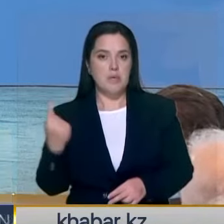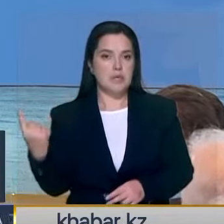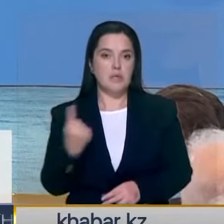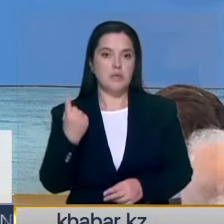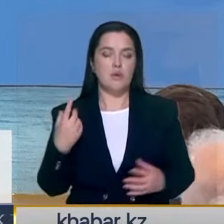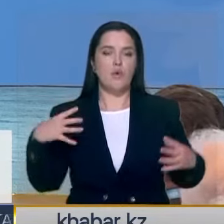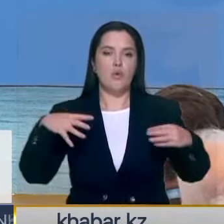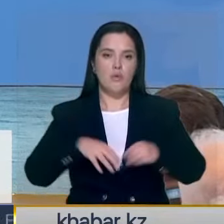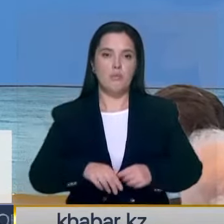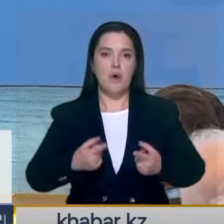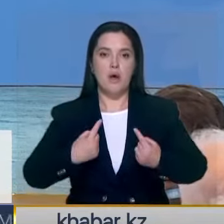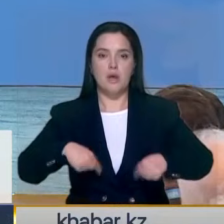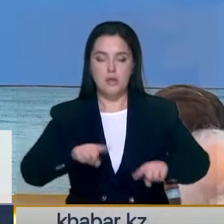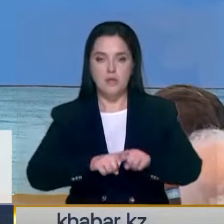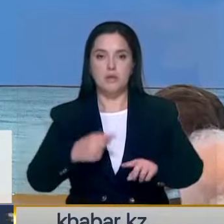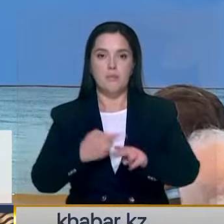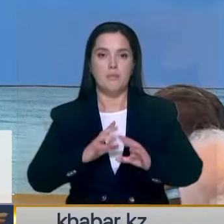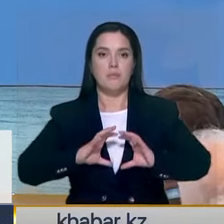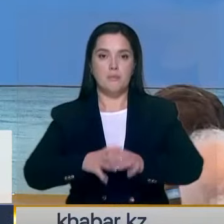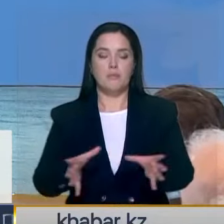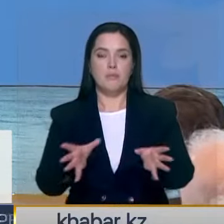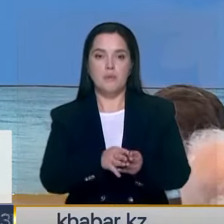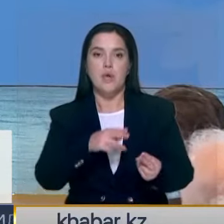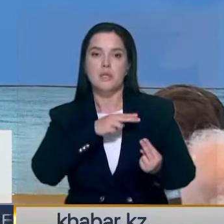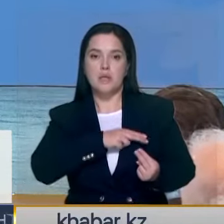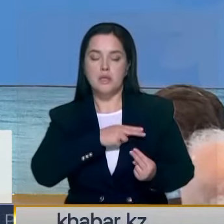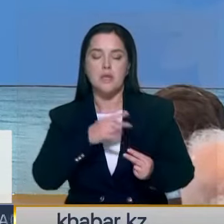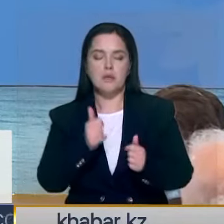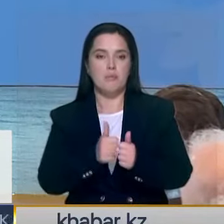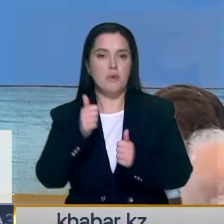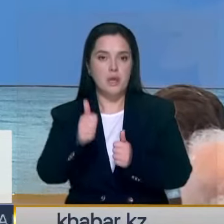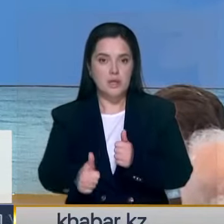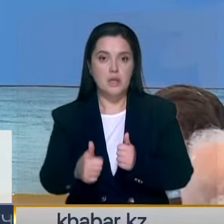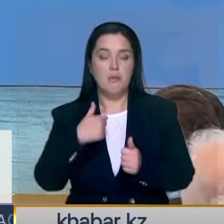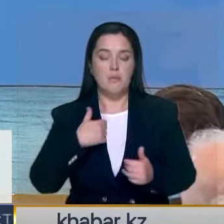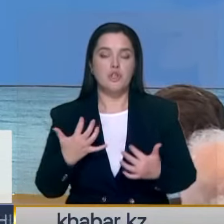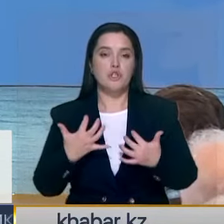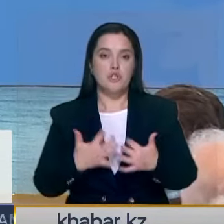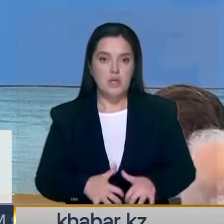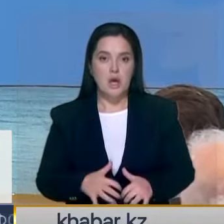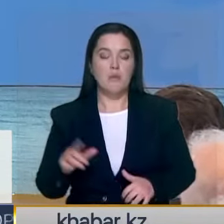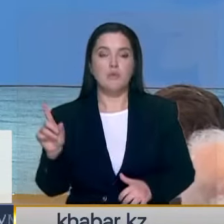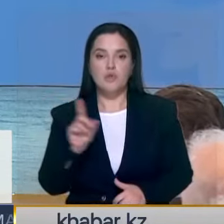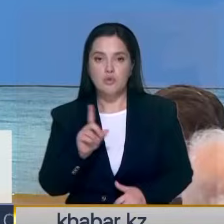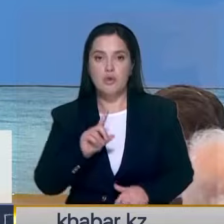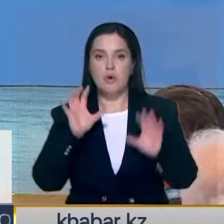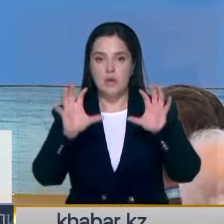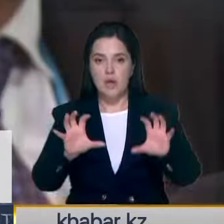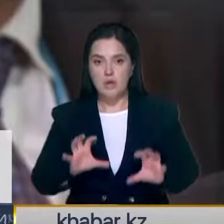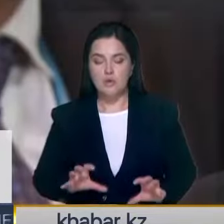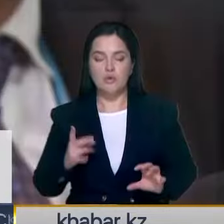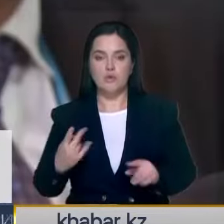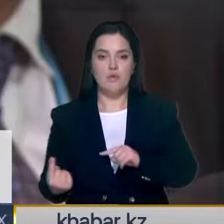организацией движущей силы глобального сотрудничества и прогресса мы считаем что конституционная взаимодействие со всеми